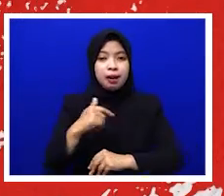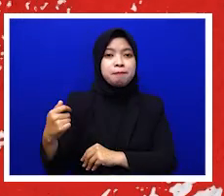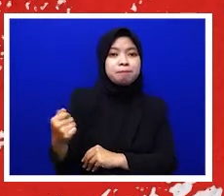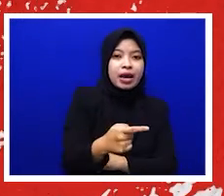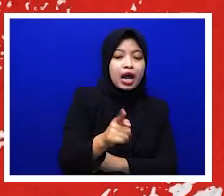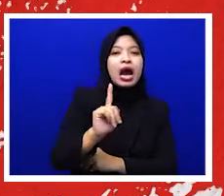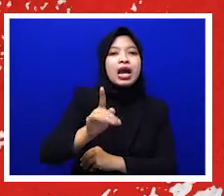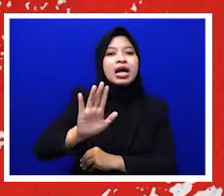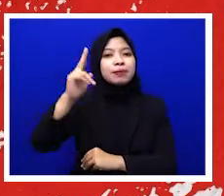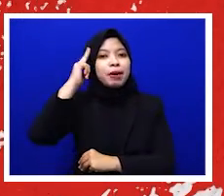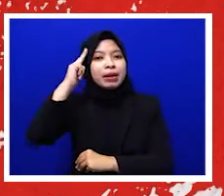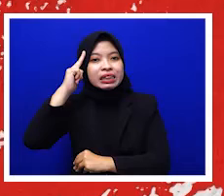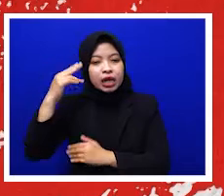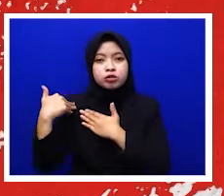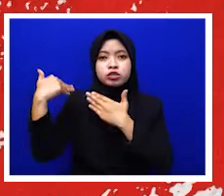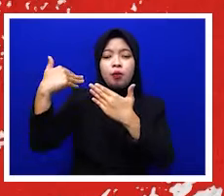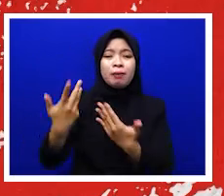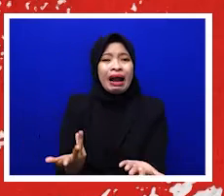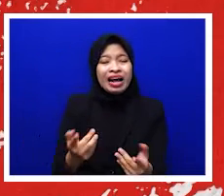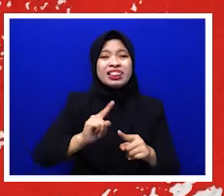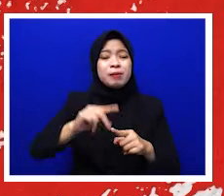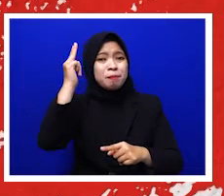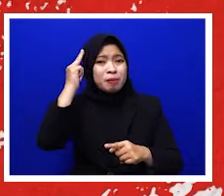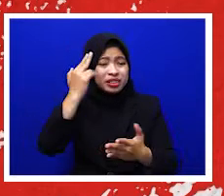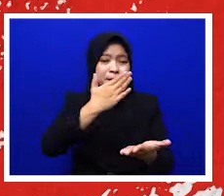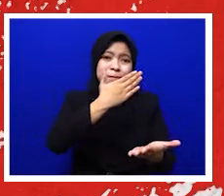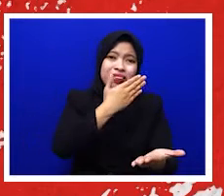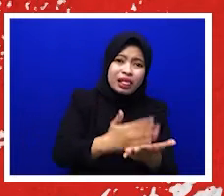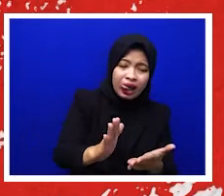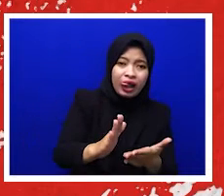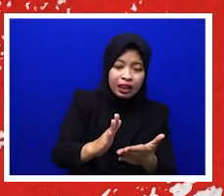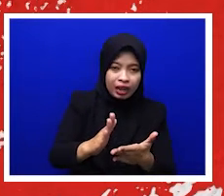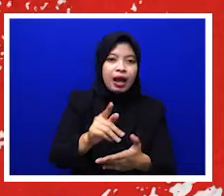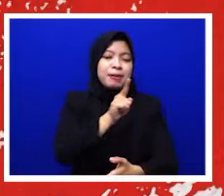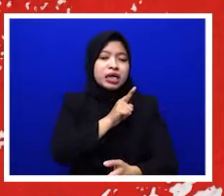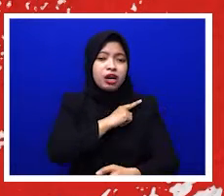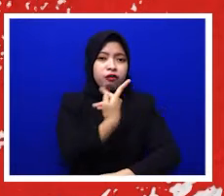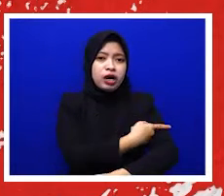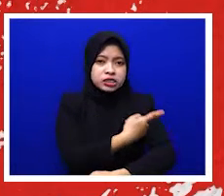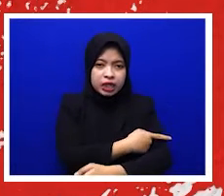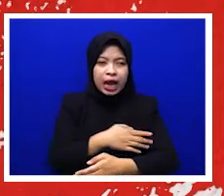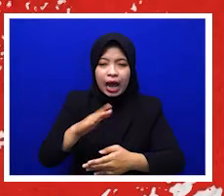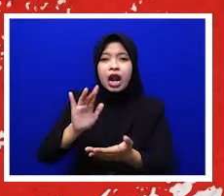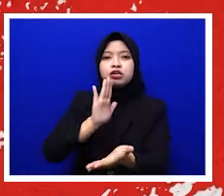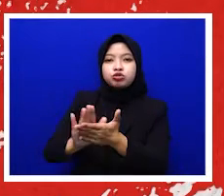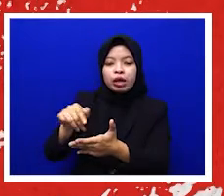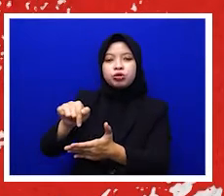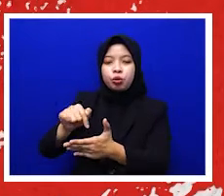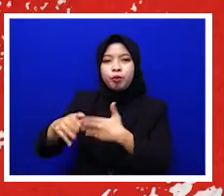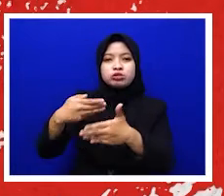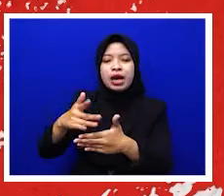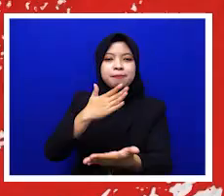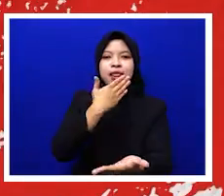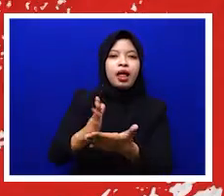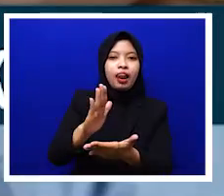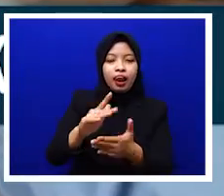berbayar akan diterapkan oleh pemerintah. Namun pada saat pemerintah membatalkan vaksinasi mandiri berbayar, pihak Speedlab juga telah membatalkan